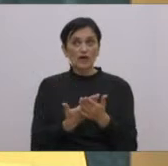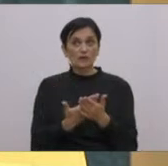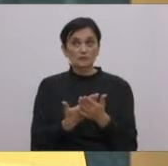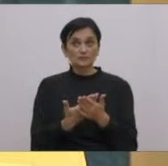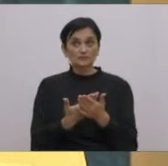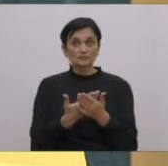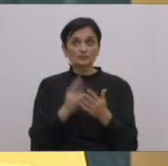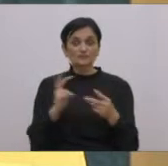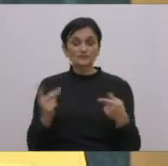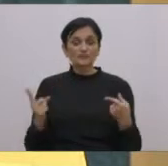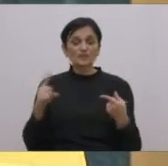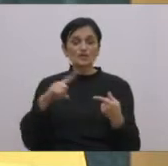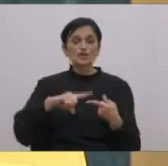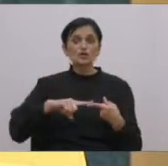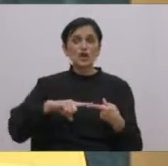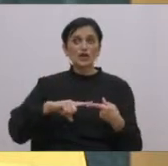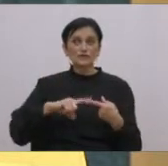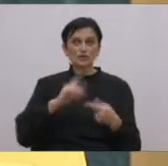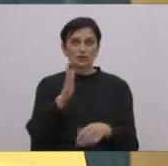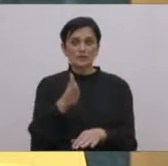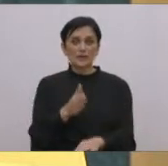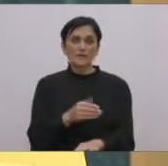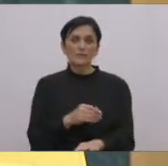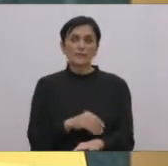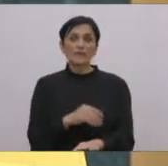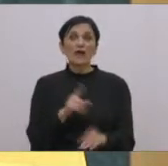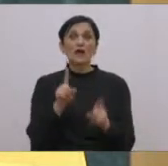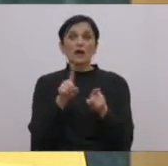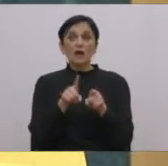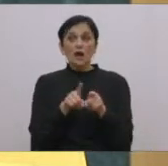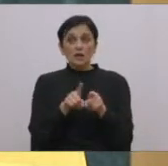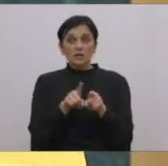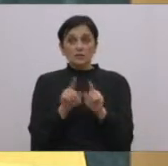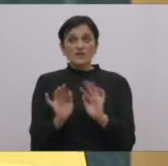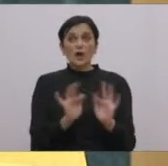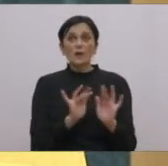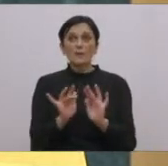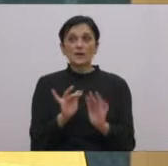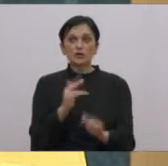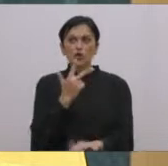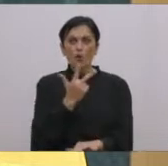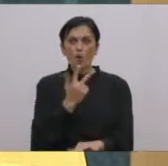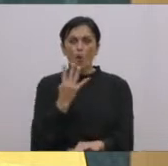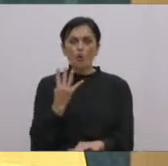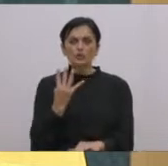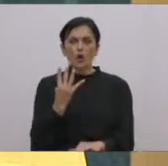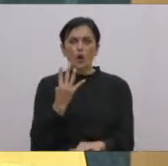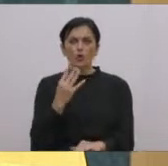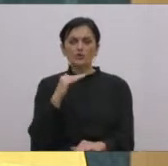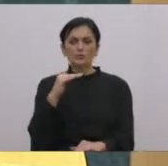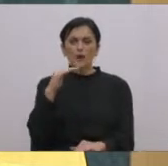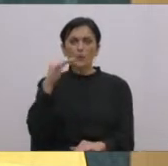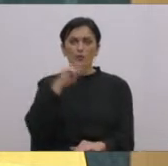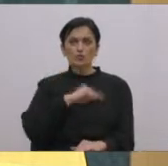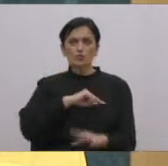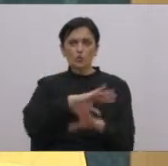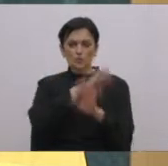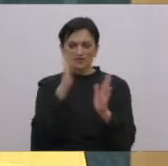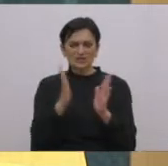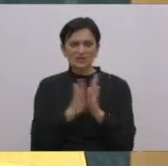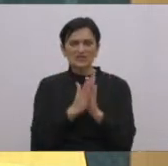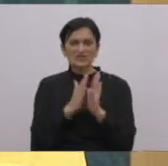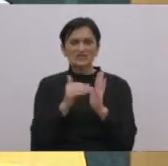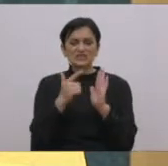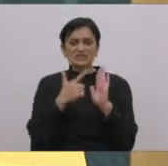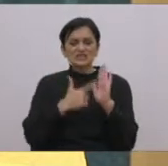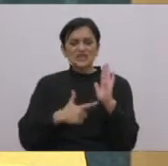ანუ შეკავშირება მოხდება. ასევე მიმდინარეობს 24 ფერდზე მუშაობა, მთლიანობაში 77